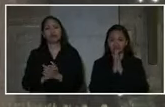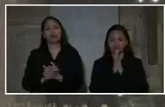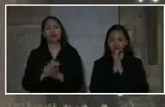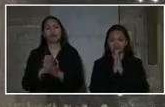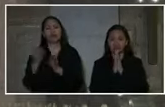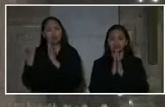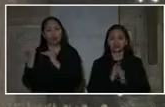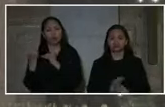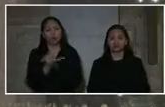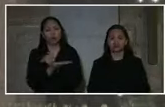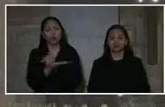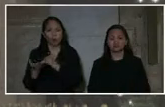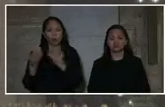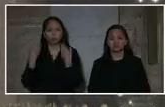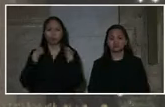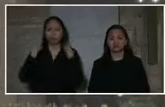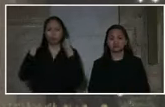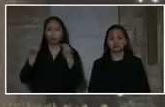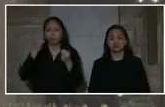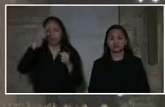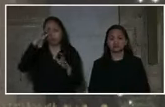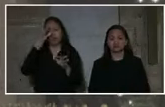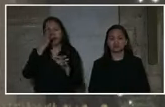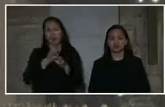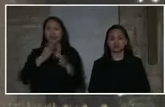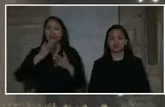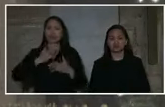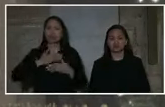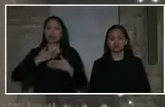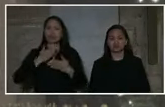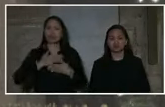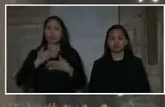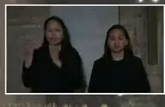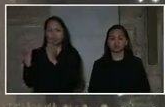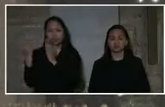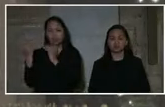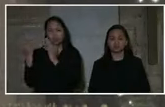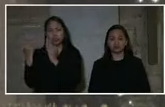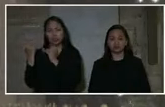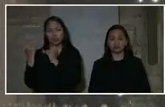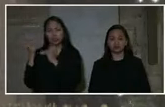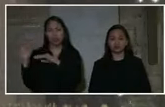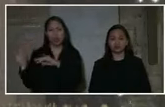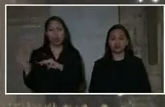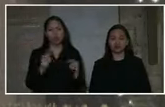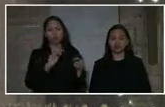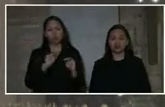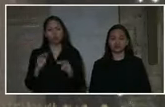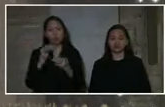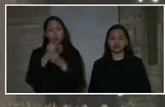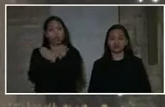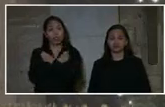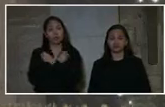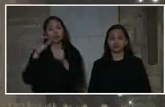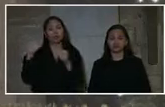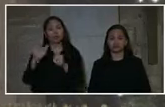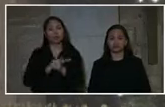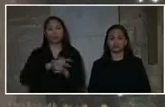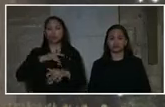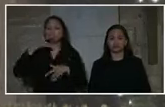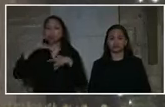niya kayo sa pananampalataya, paligayahin sa pag-asa, at pakilusin sa pag-ibig na puspos ng